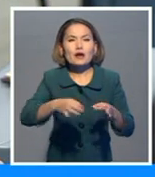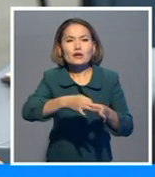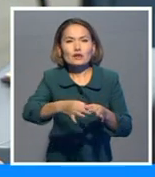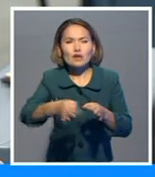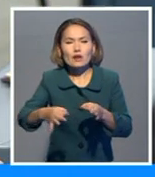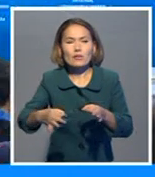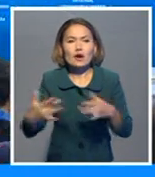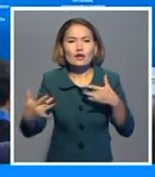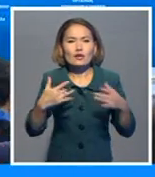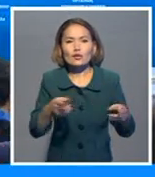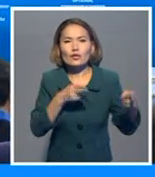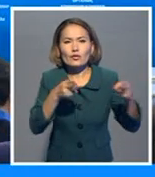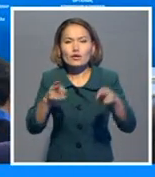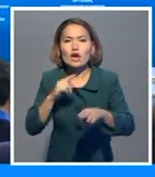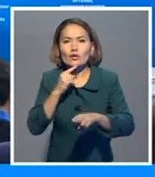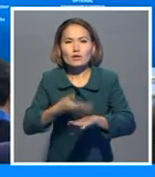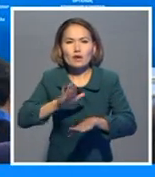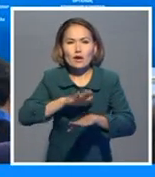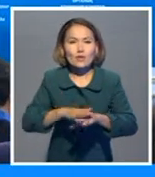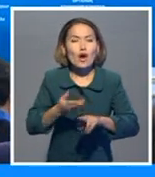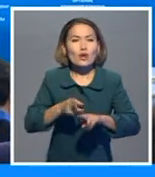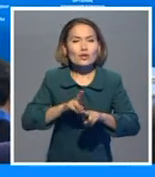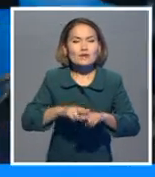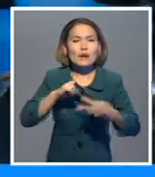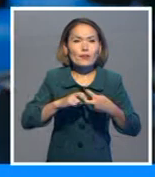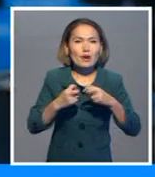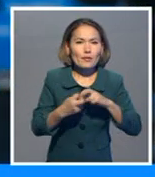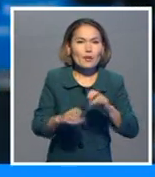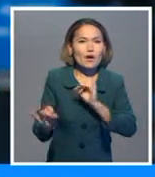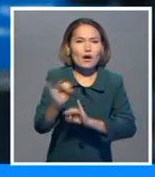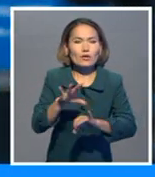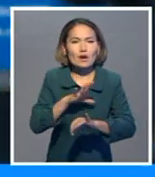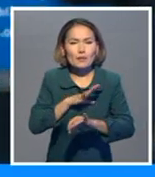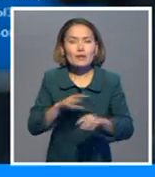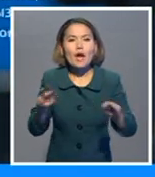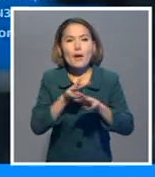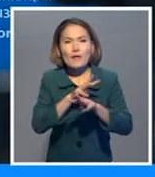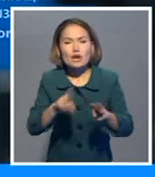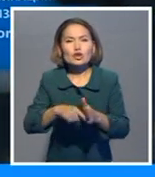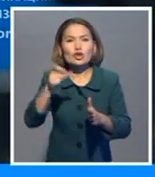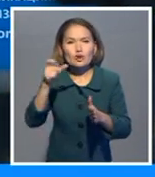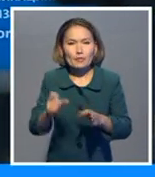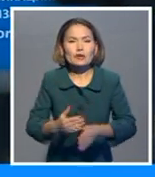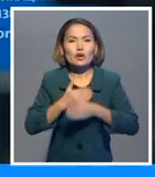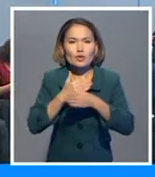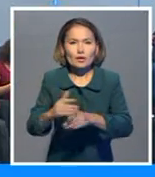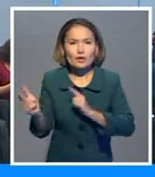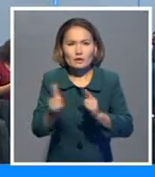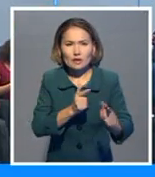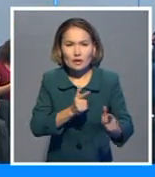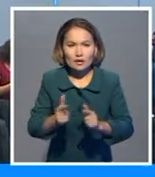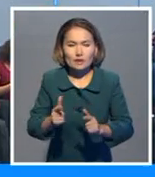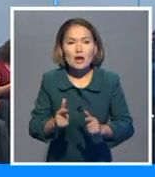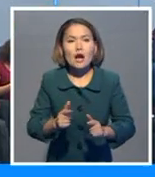өзекті мәселе дейді министр. Мәдениет саласындағы түйткілдерді түртіп алған мәжіліс депутаттары қай жағынан болсын қолдау көрсетуге әзір екендіктерін қадап